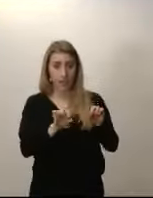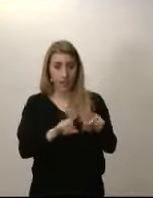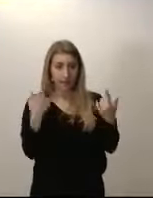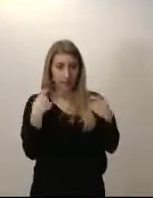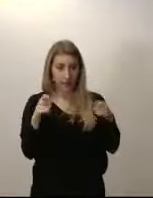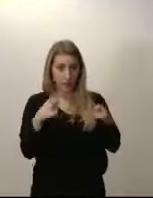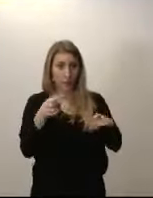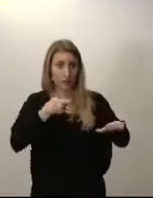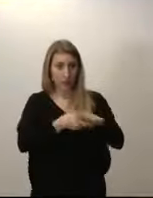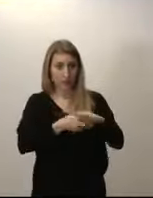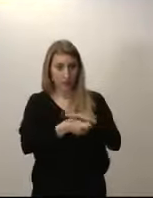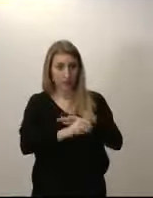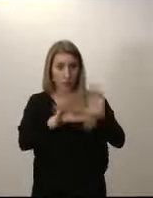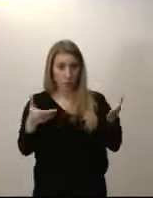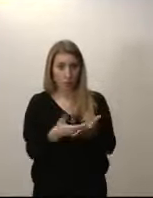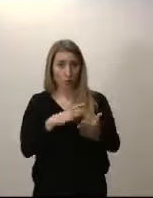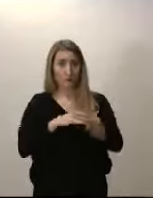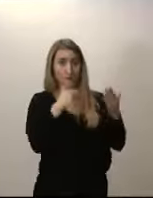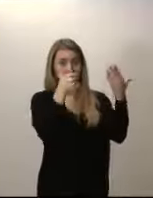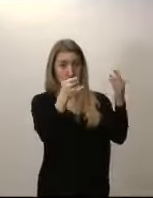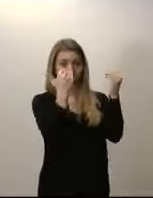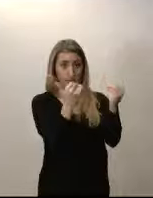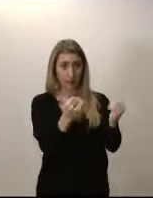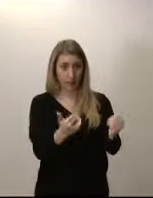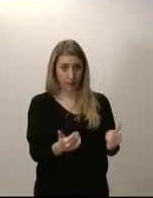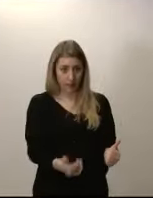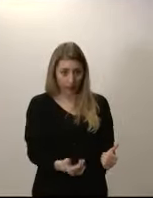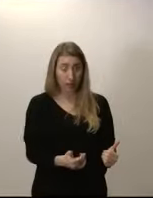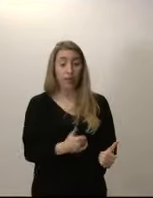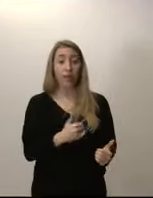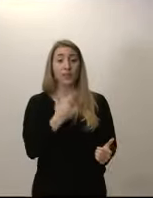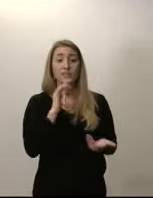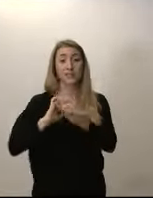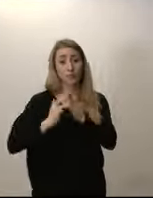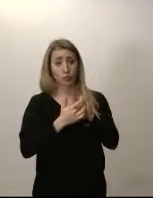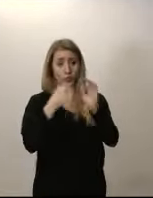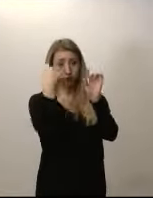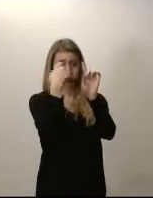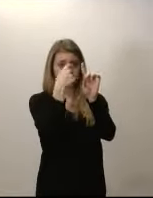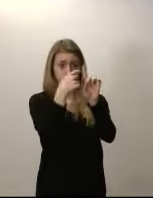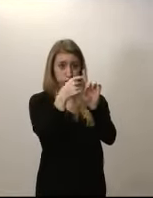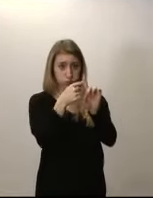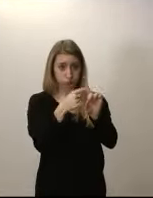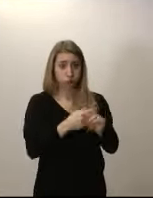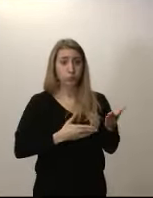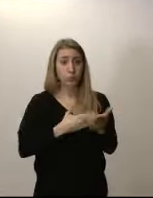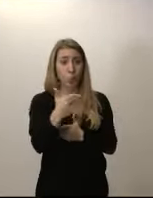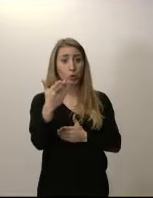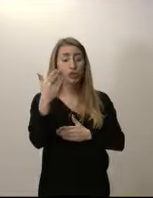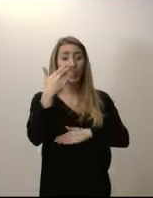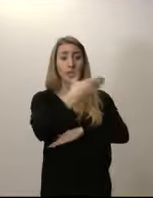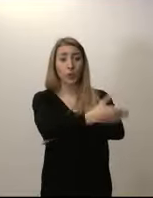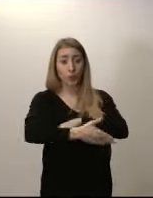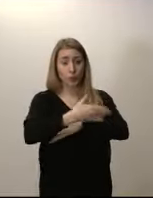d'investissement, c'est les six rubriques que je vous mentionnais juste avant, sur ces 16 millions, quand vous additionnez le projet urbain de la Côte des